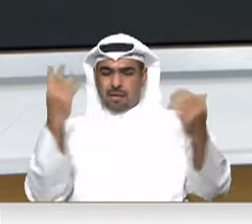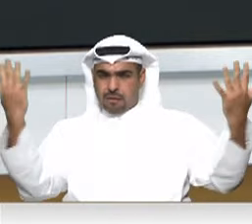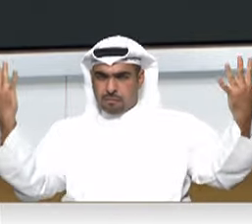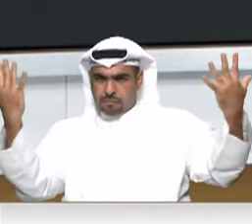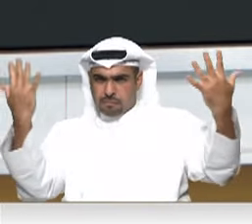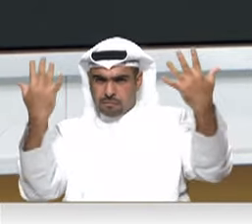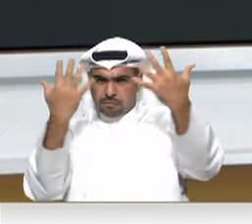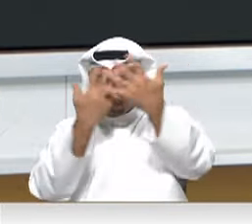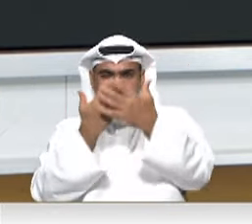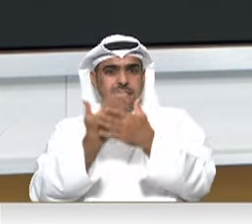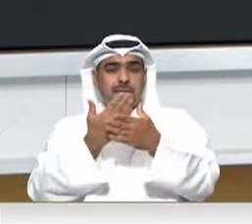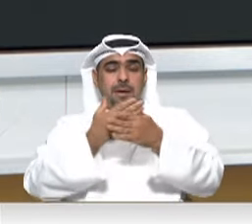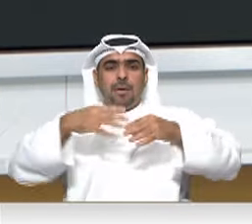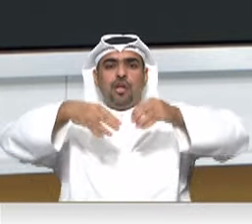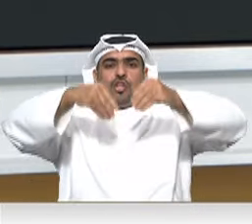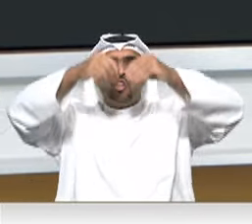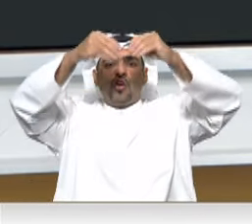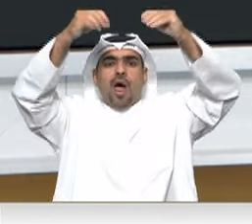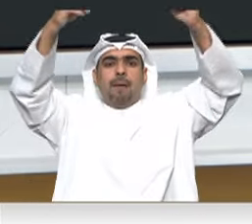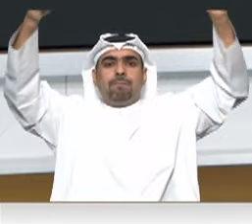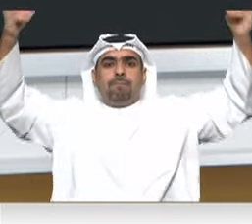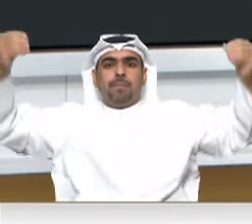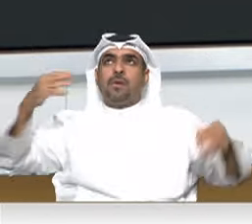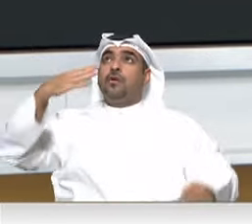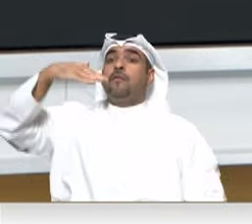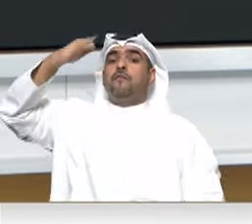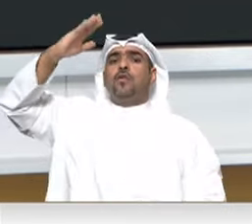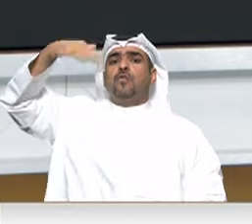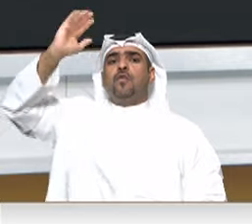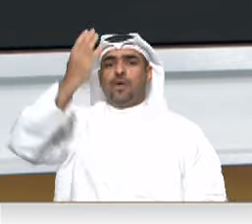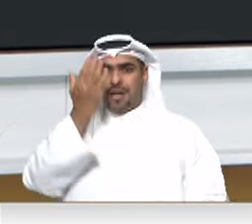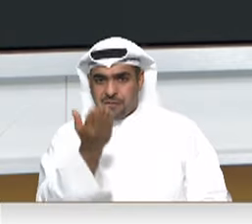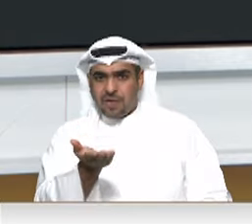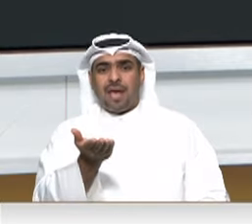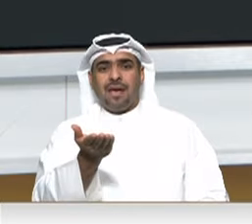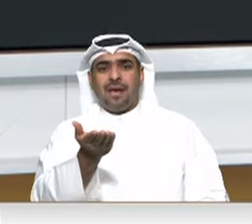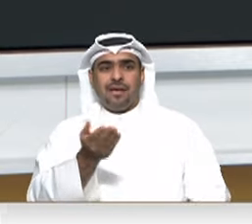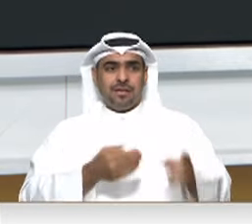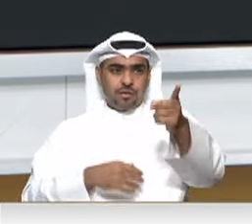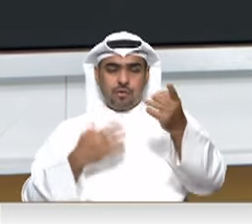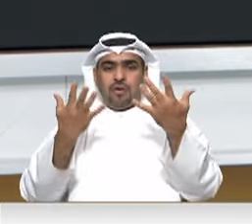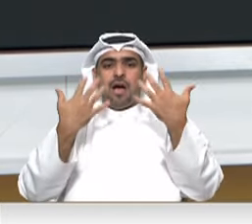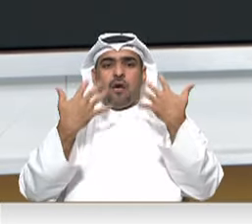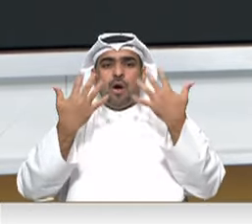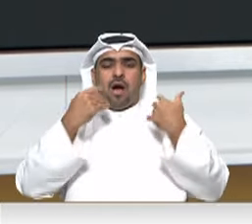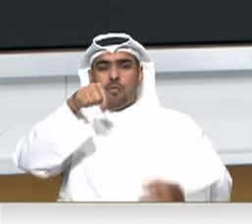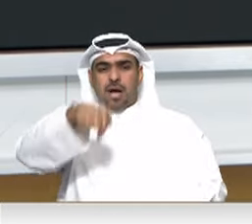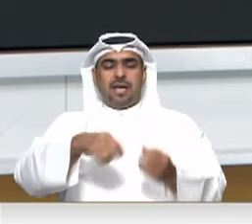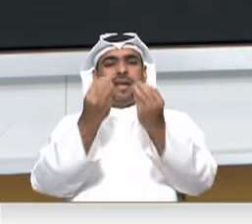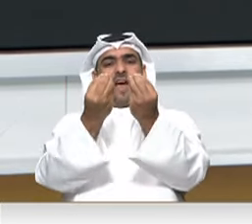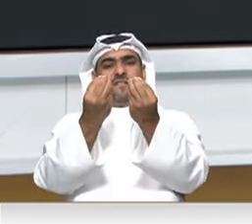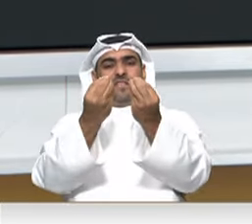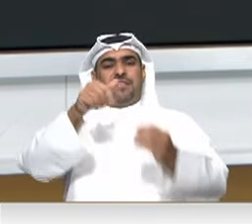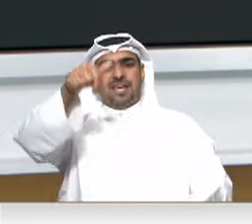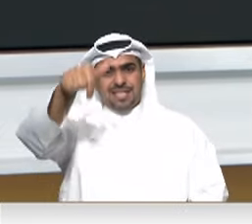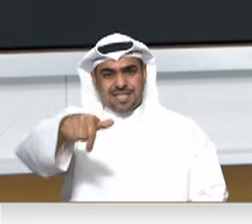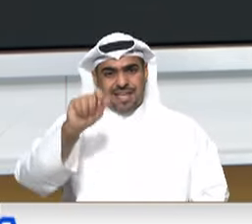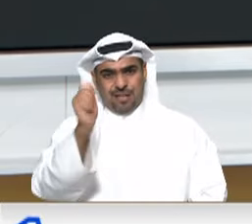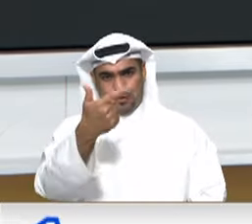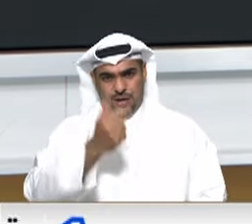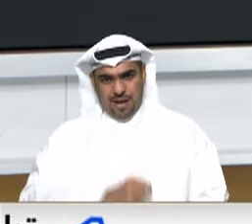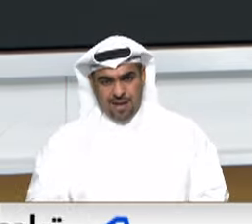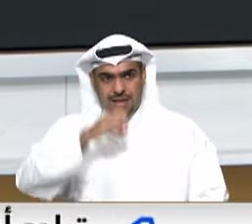ترسب معظم الغبار، السماء صافي حاليا في مدينة الكويت حتى الكويت بشكل عام. رياح شمالية غربية سرعتها 6 كيلو، حرارة